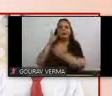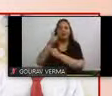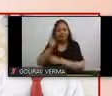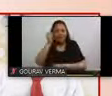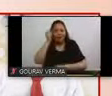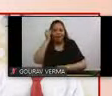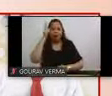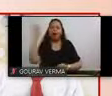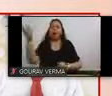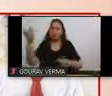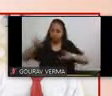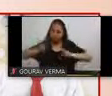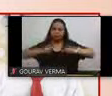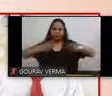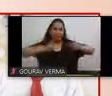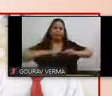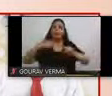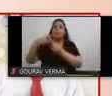man.